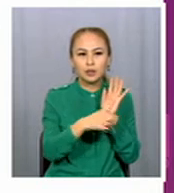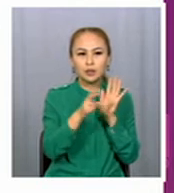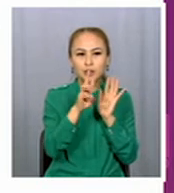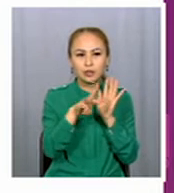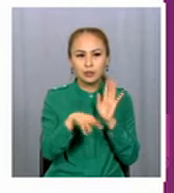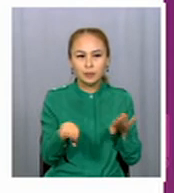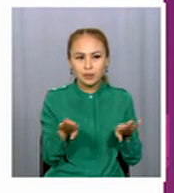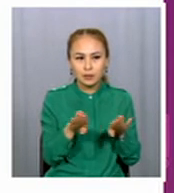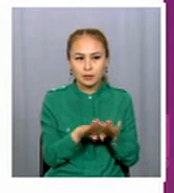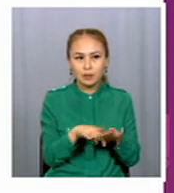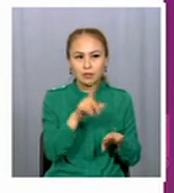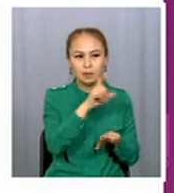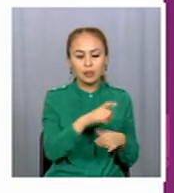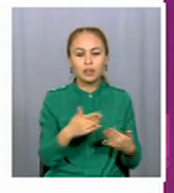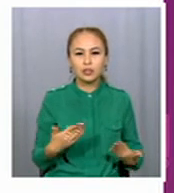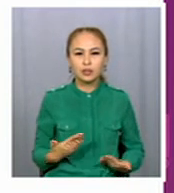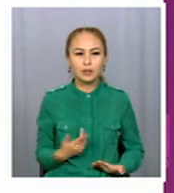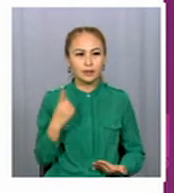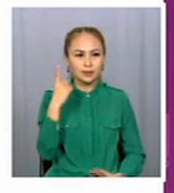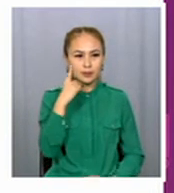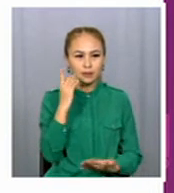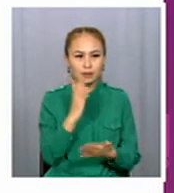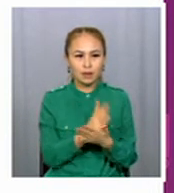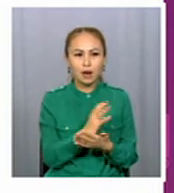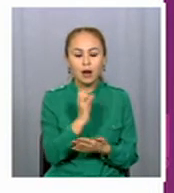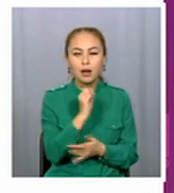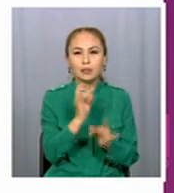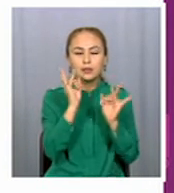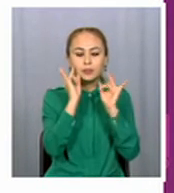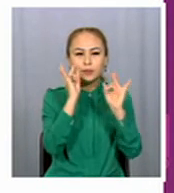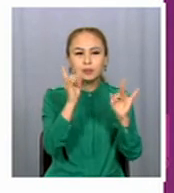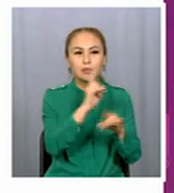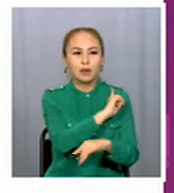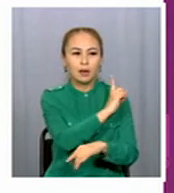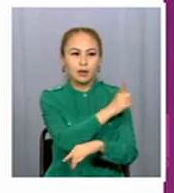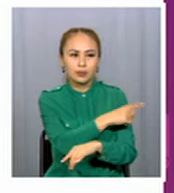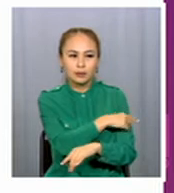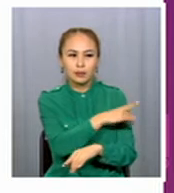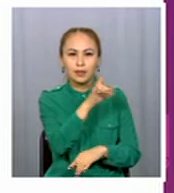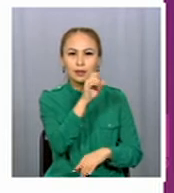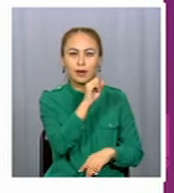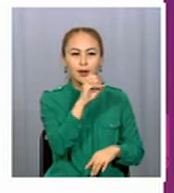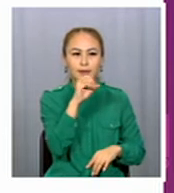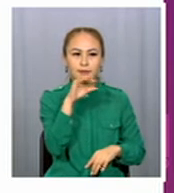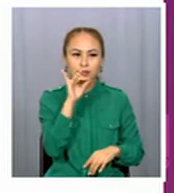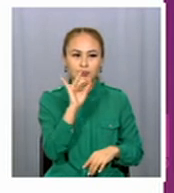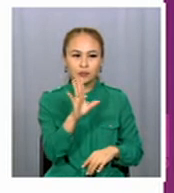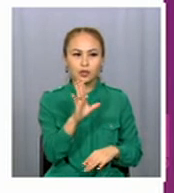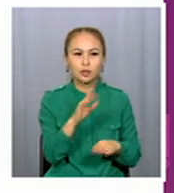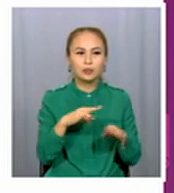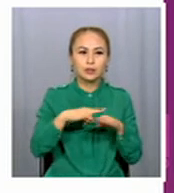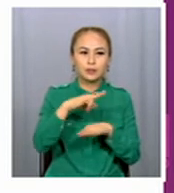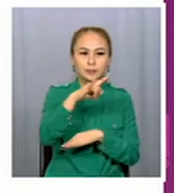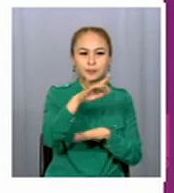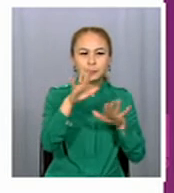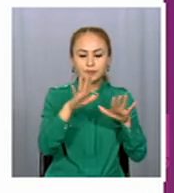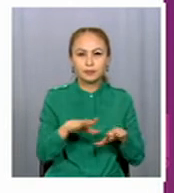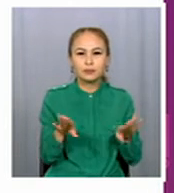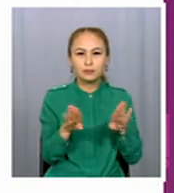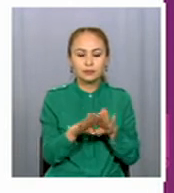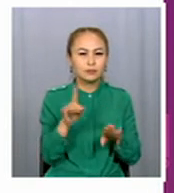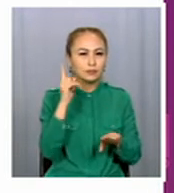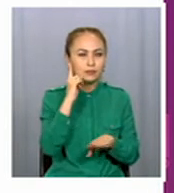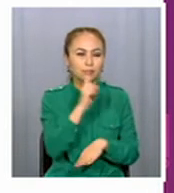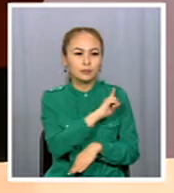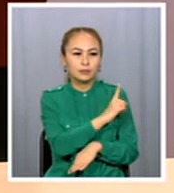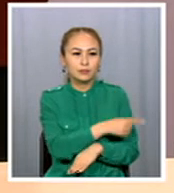1600 километрден астам қашықтықтан естейді. Ал дыбыстарының қаттылығы реактивті ұшақтың дыбысынан да